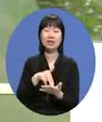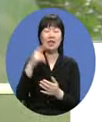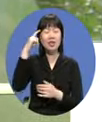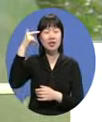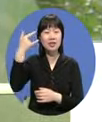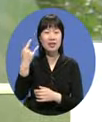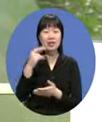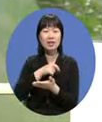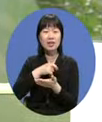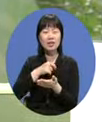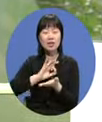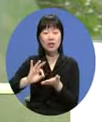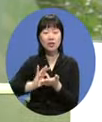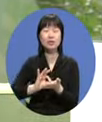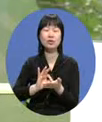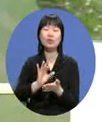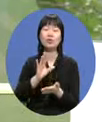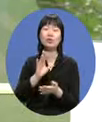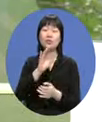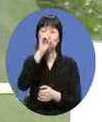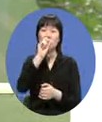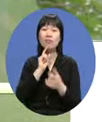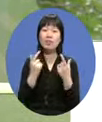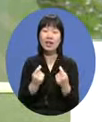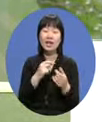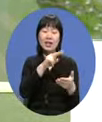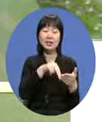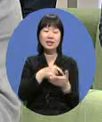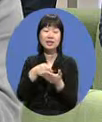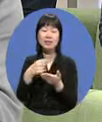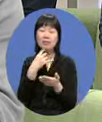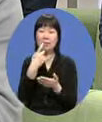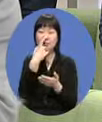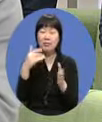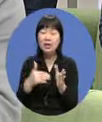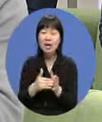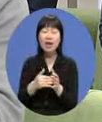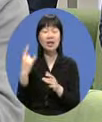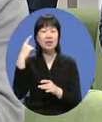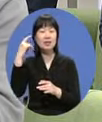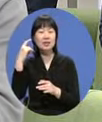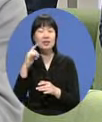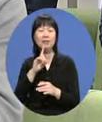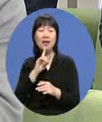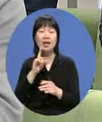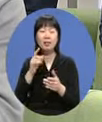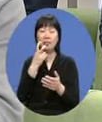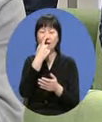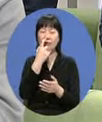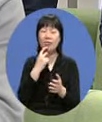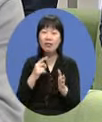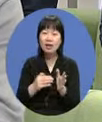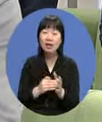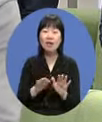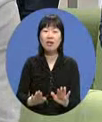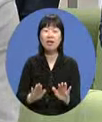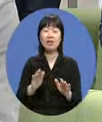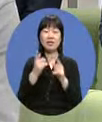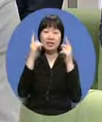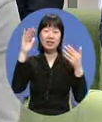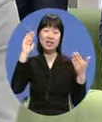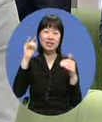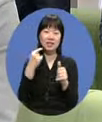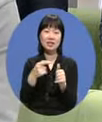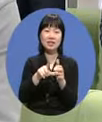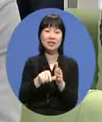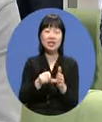쓰는 것도 일리가 있는 것 같은데요. 학교 다닐 때 보면 읽기하고 쓰기만 배웠지. 그렇죠. 듣기 말하기는 안 배웠잖아요. 네. 네. 그래서 이제 대학교에서 학생들 가르쳐보면